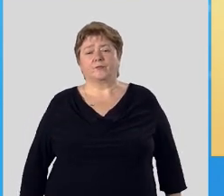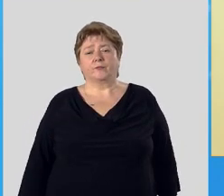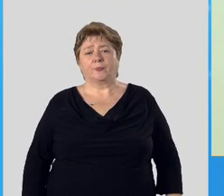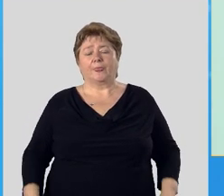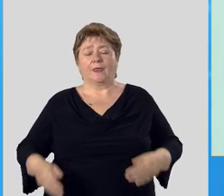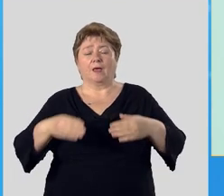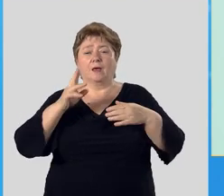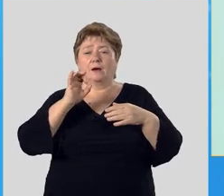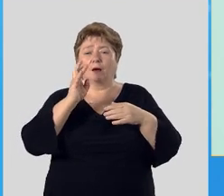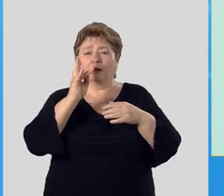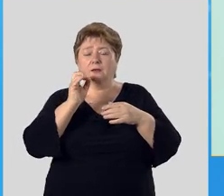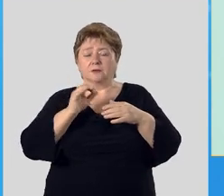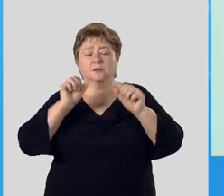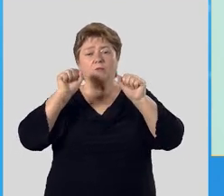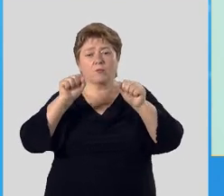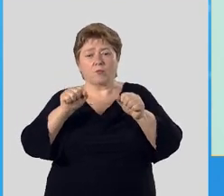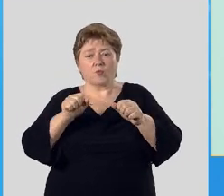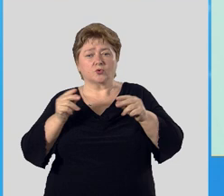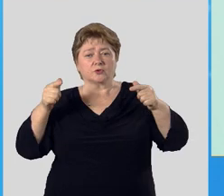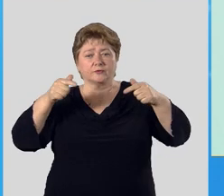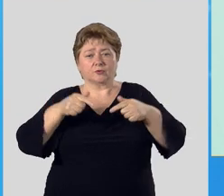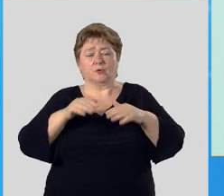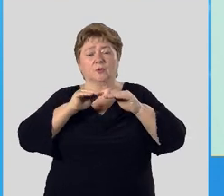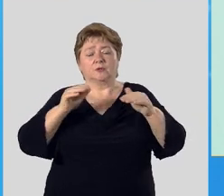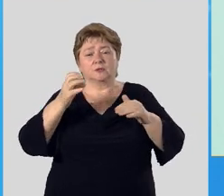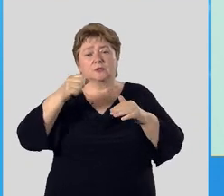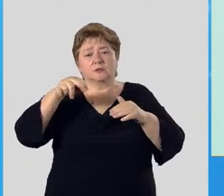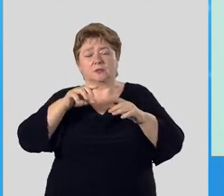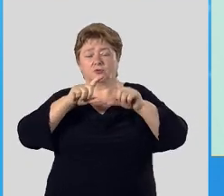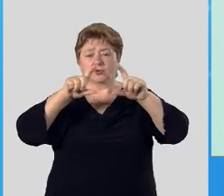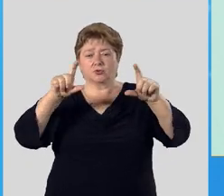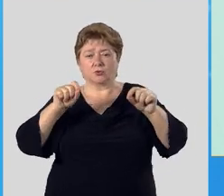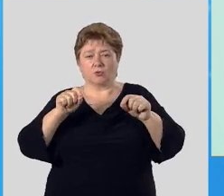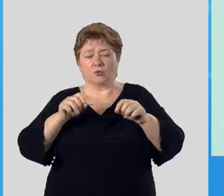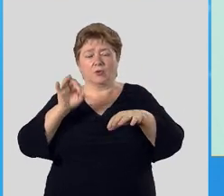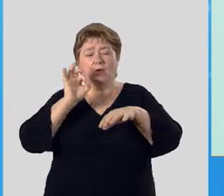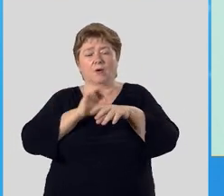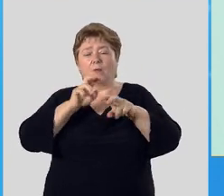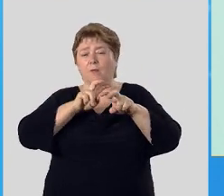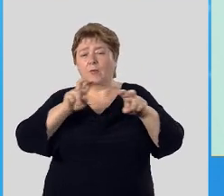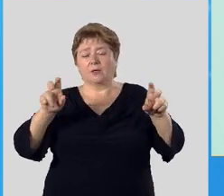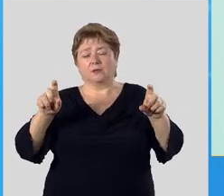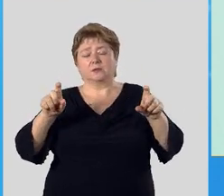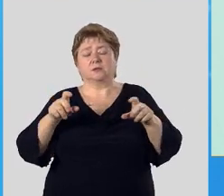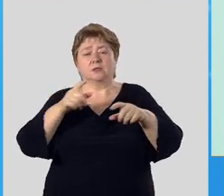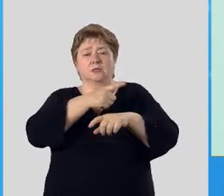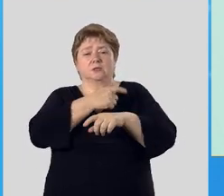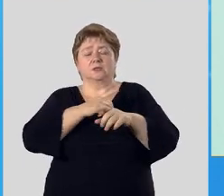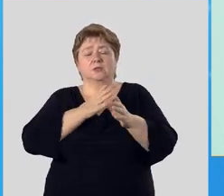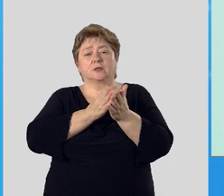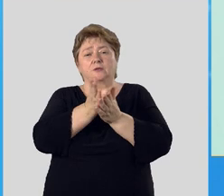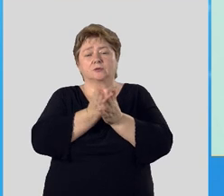карантин может быть введен в детском саду и школе больнице санитарная служба